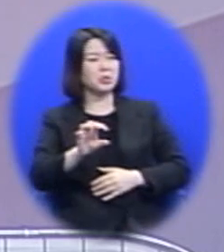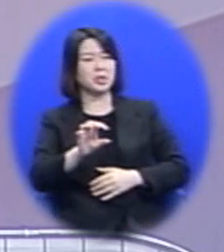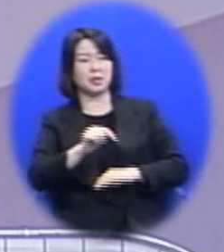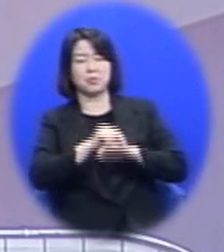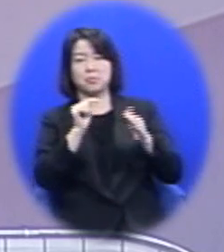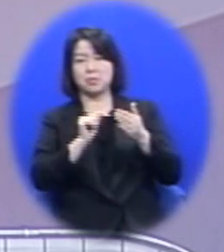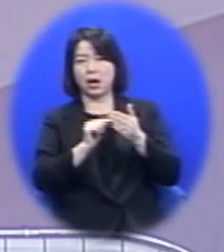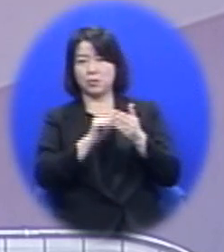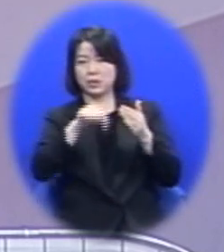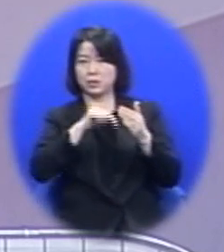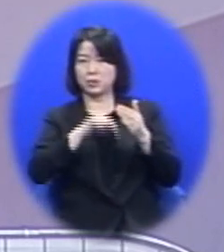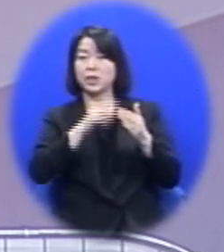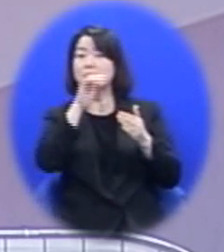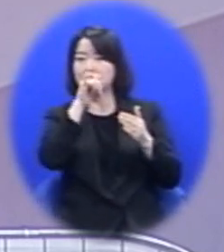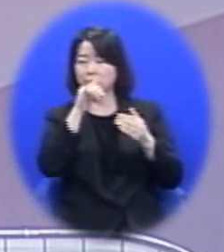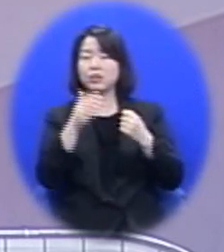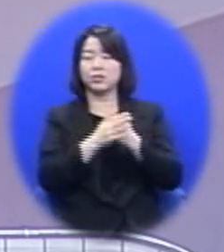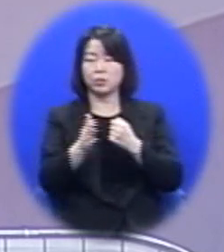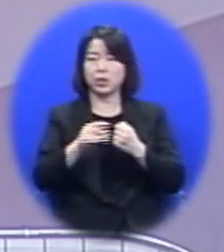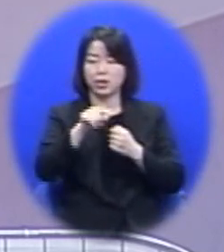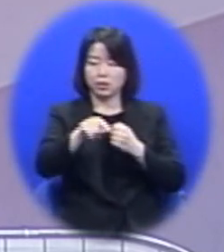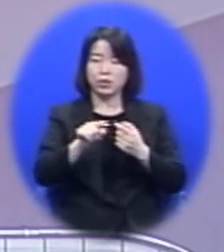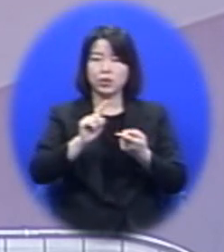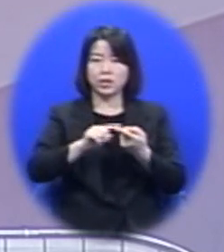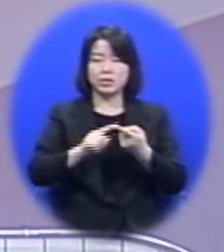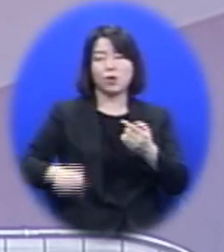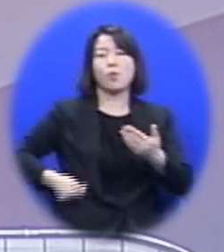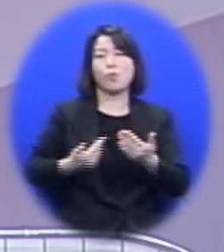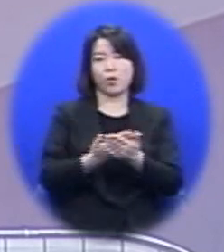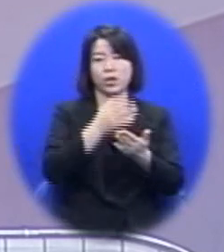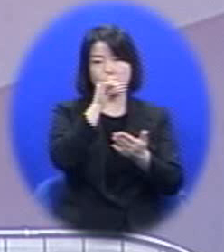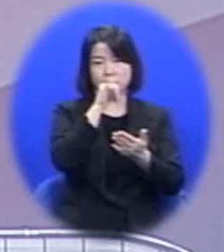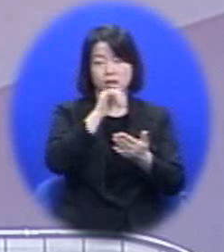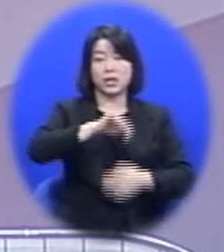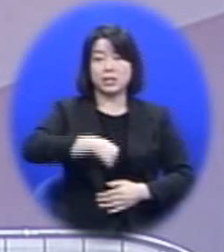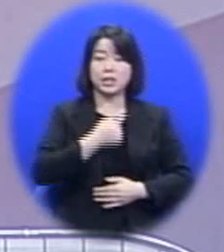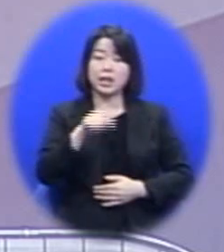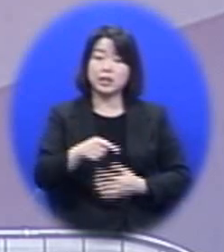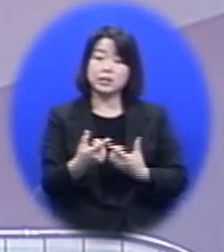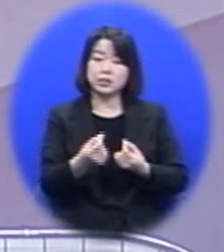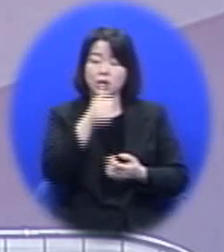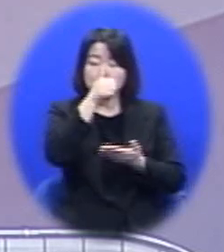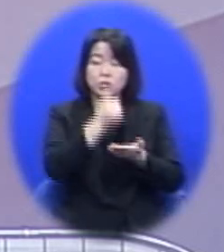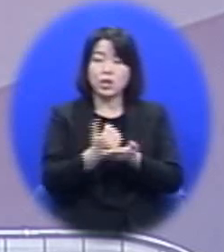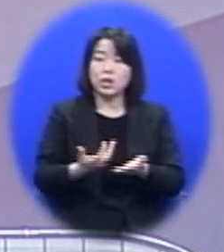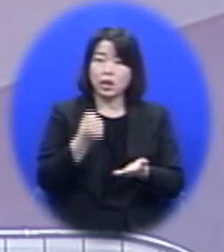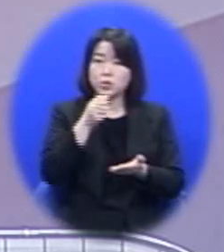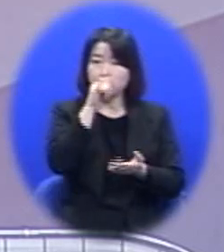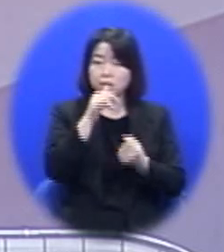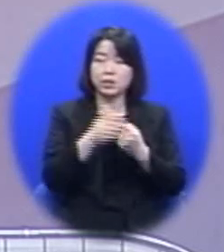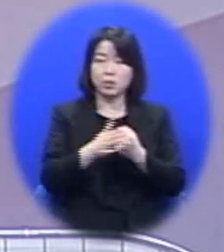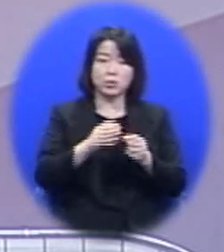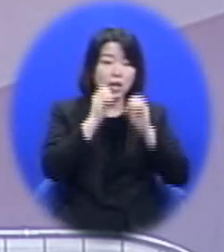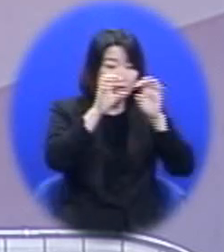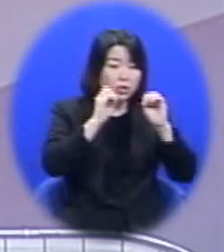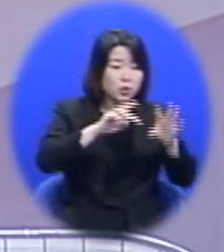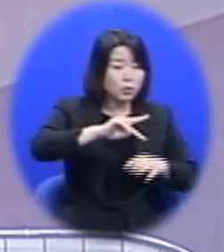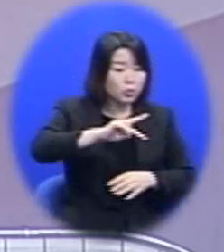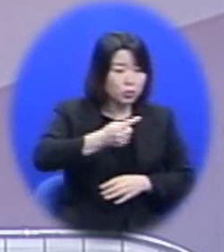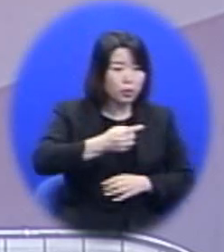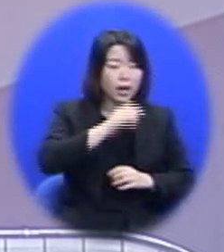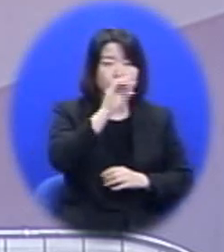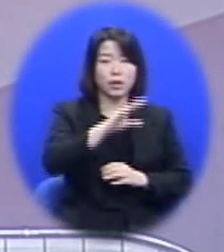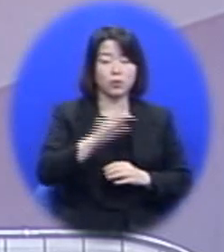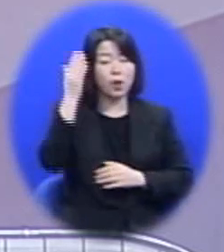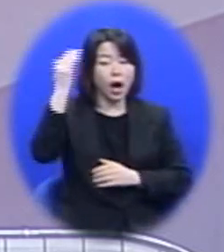멸시하는 마음을 가졌던 것들, 그것을 회개했습니다. 자기가 그런 죄를 가지고 있으니 전도도 안 되고 한국 교회도 부흥이